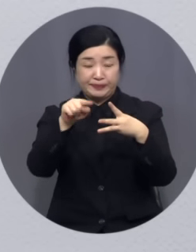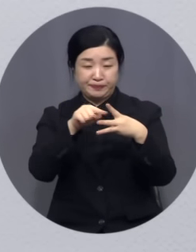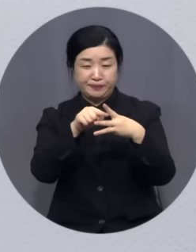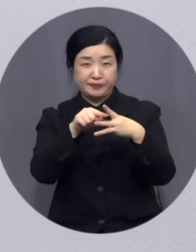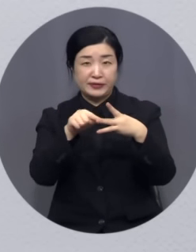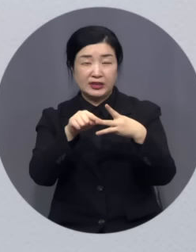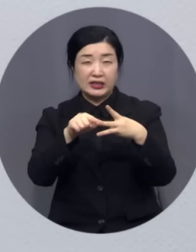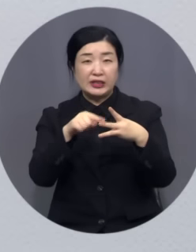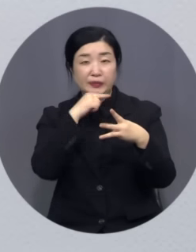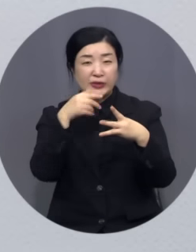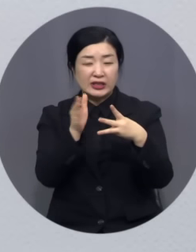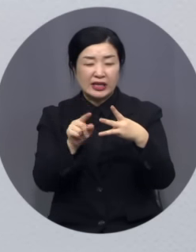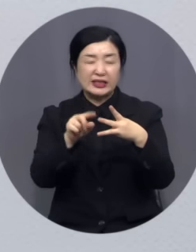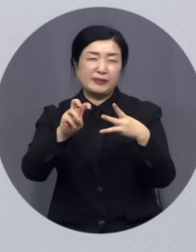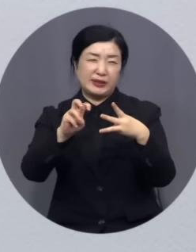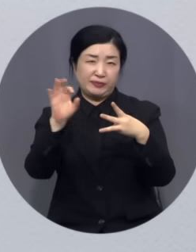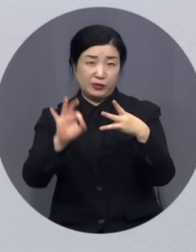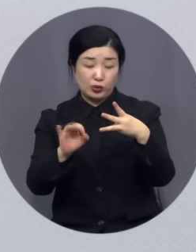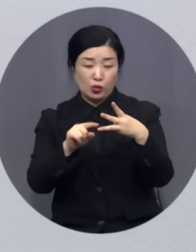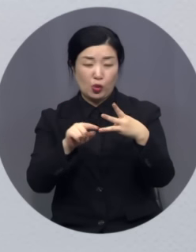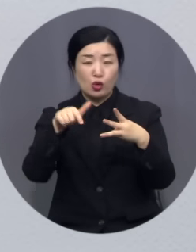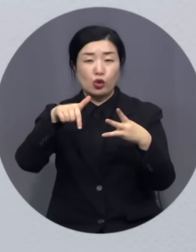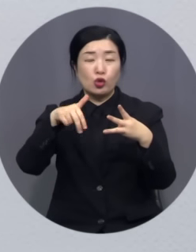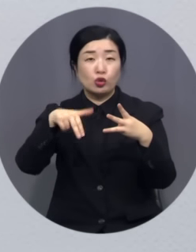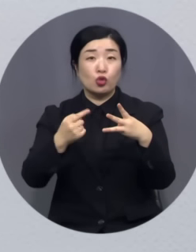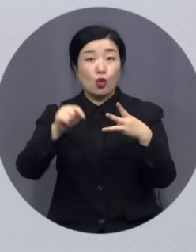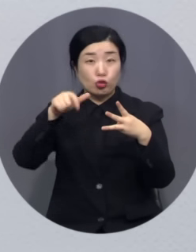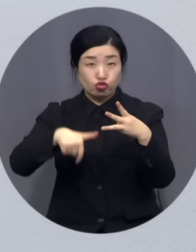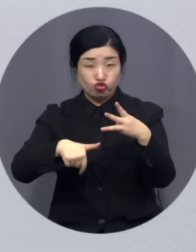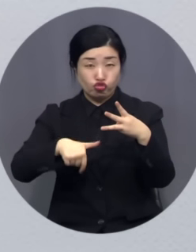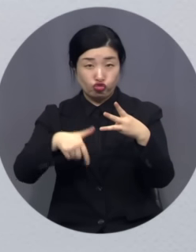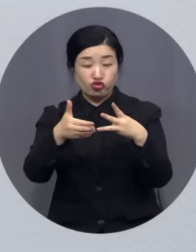국민의 힘 30% 조국 혁신당